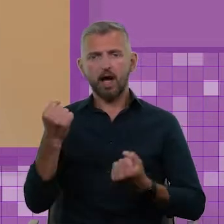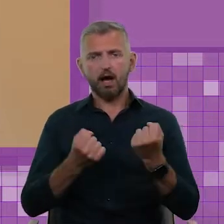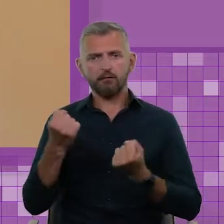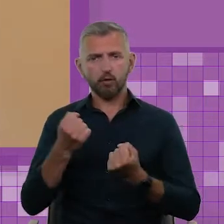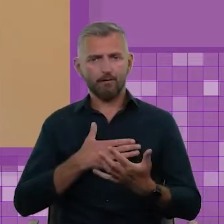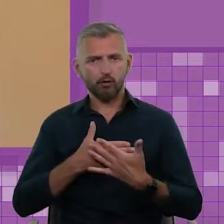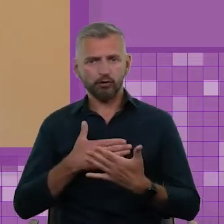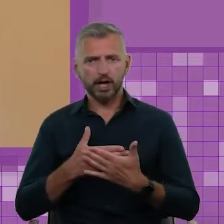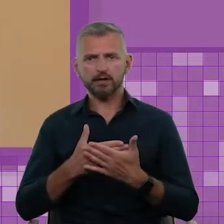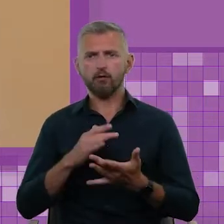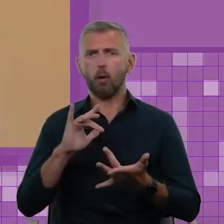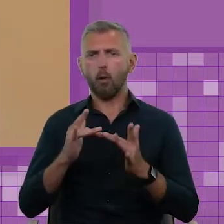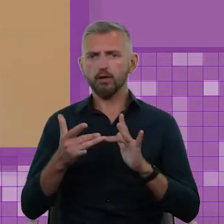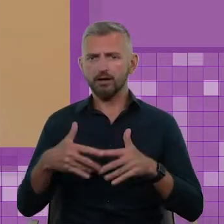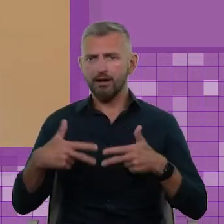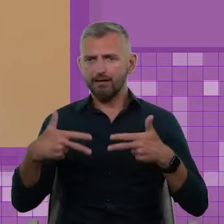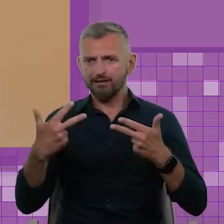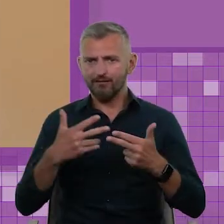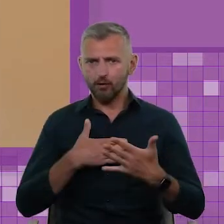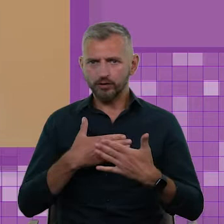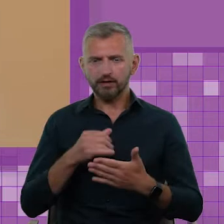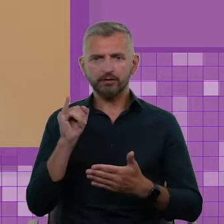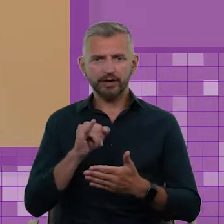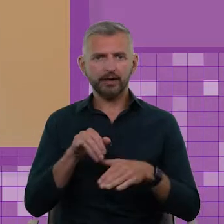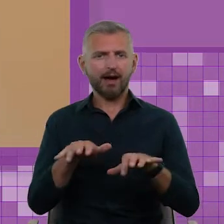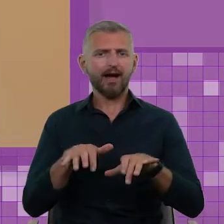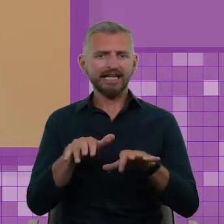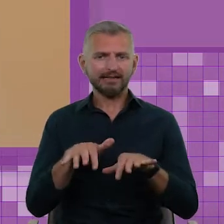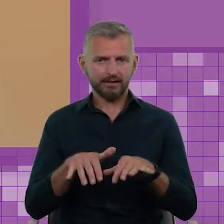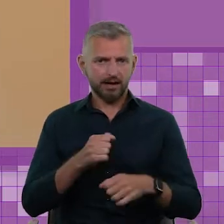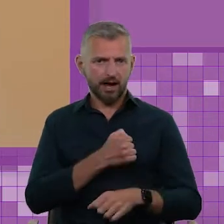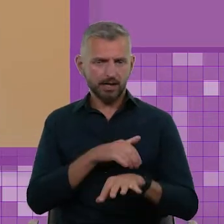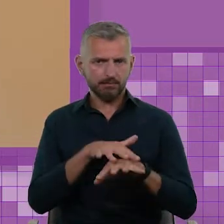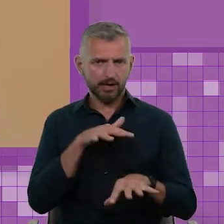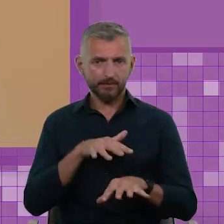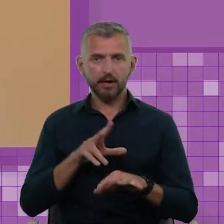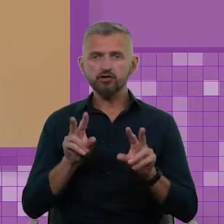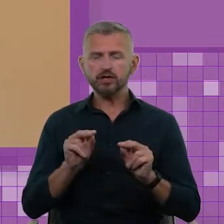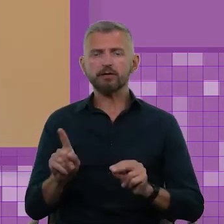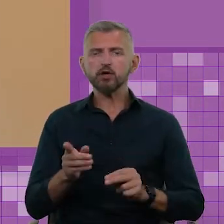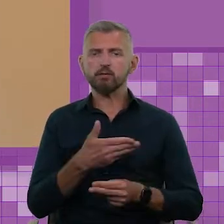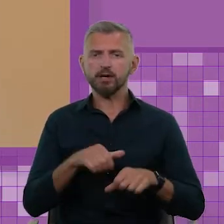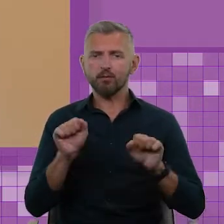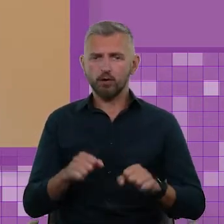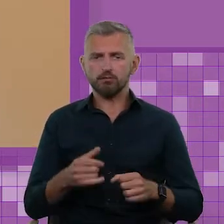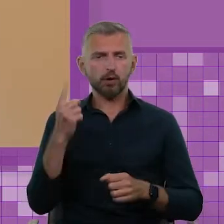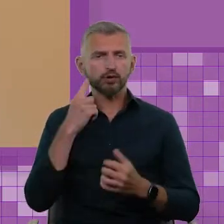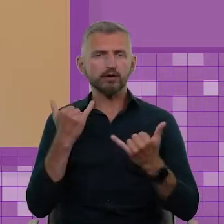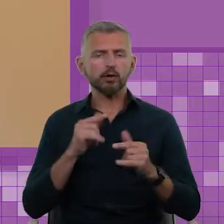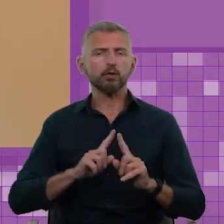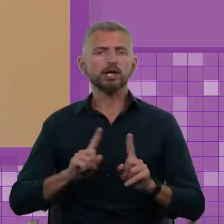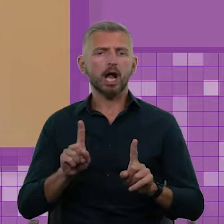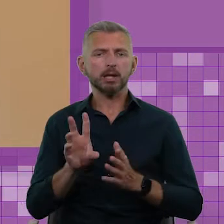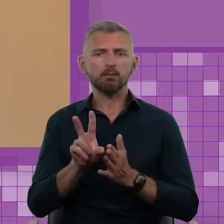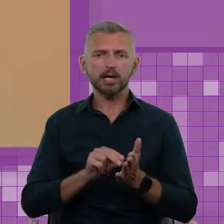автоволонтерство, онлайн-волонтерство та IT-армія. Щаслива, що ми можемо почути сьогодні унікальні приклади